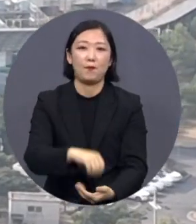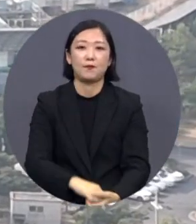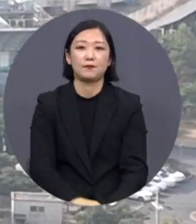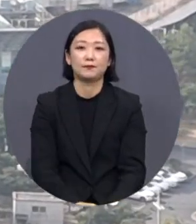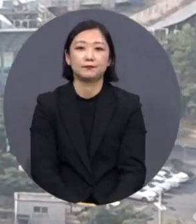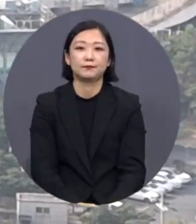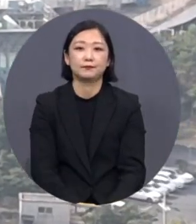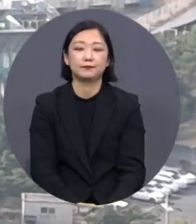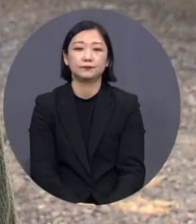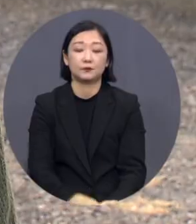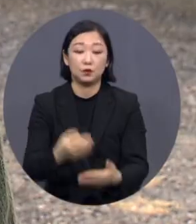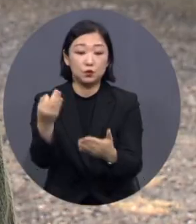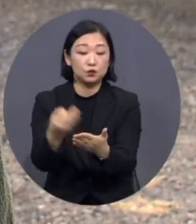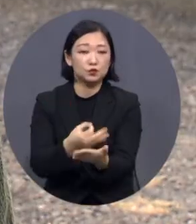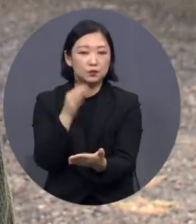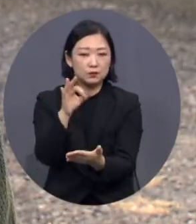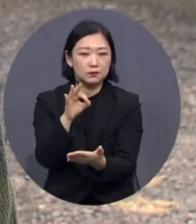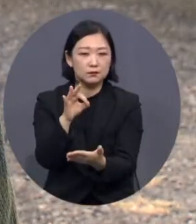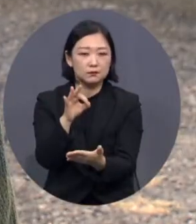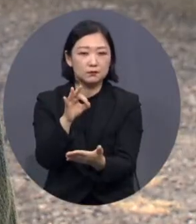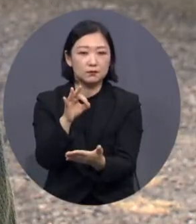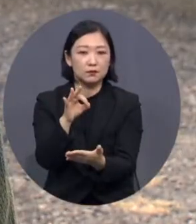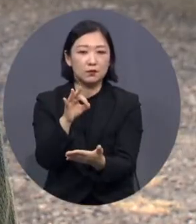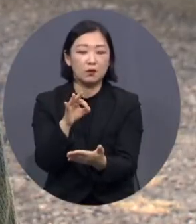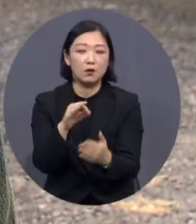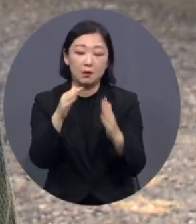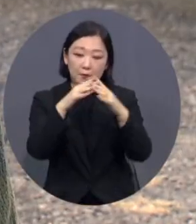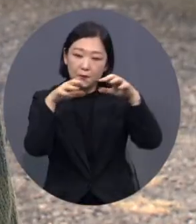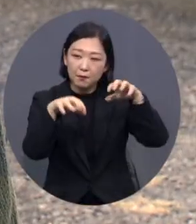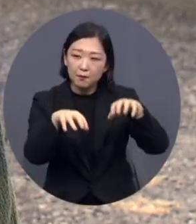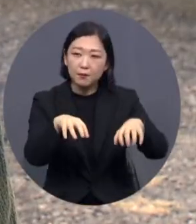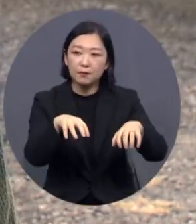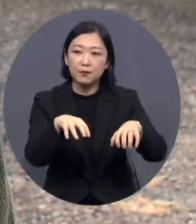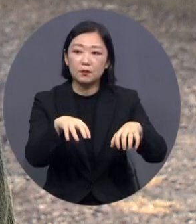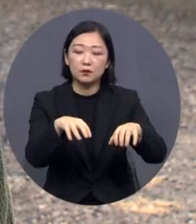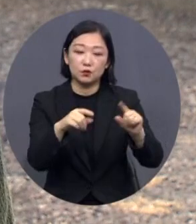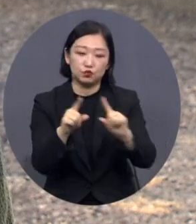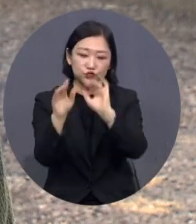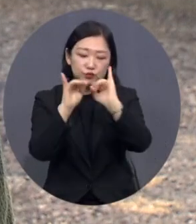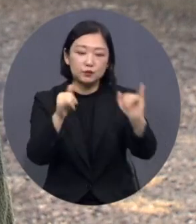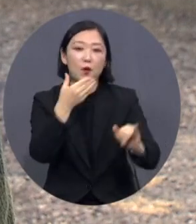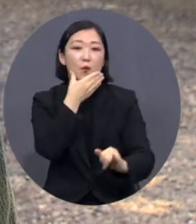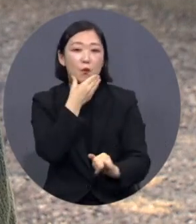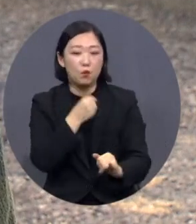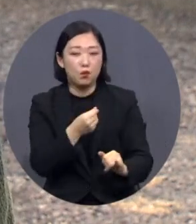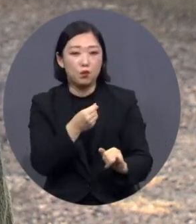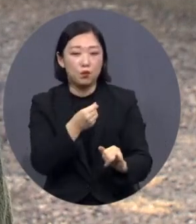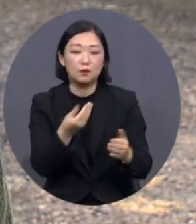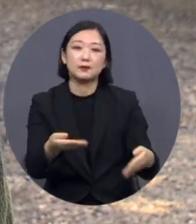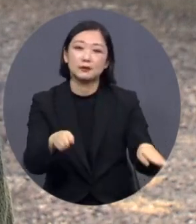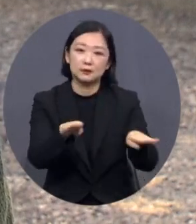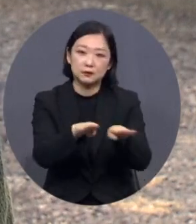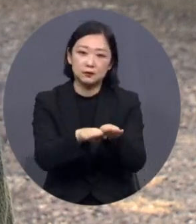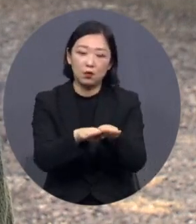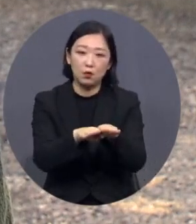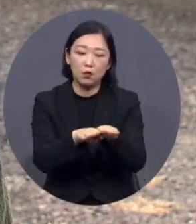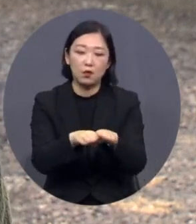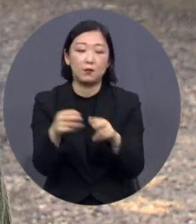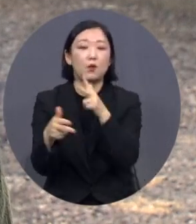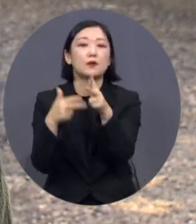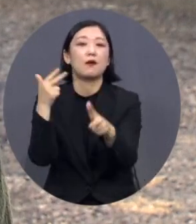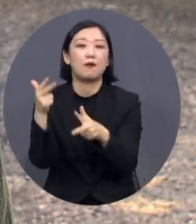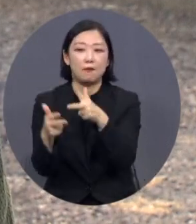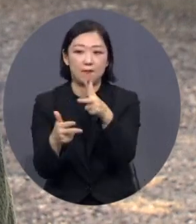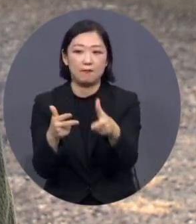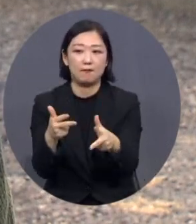이릅니다 수익금을 갖고 우리 마을 주민들에게 주 시설이나 복지